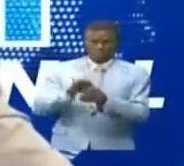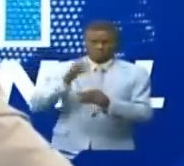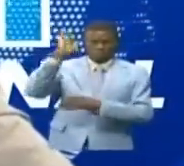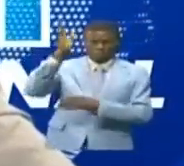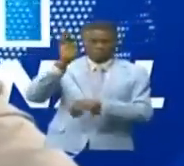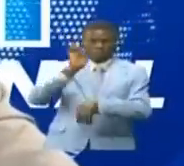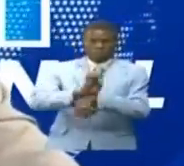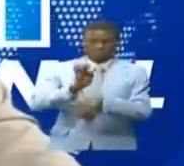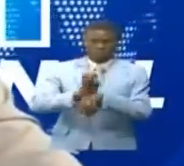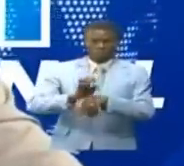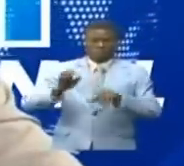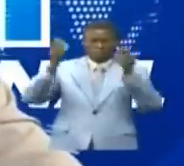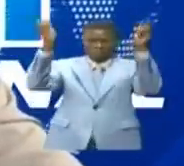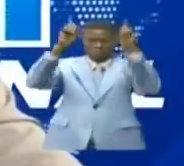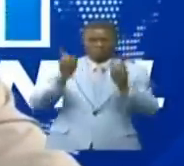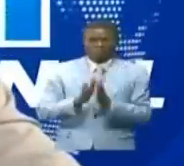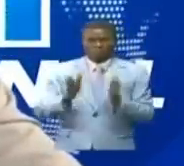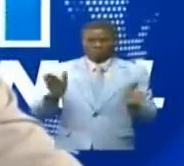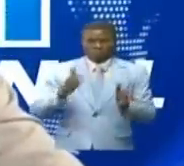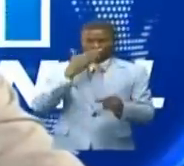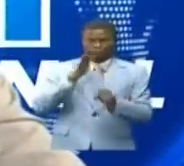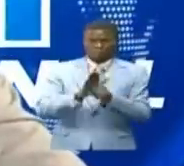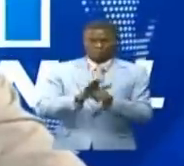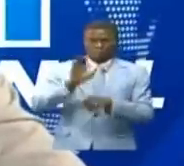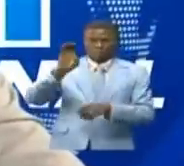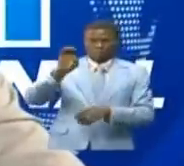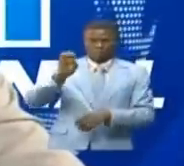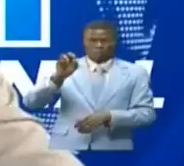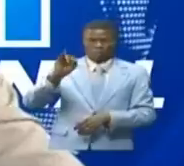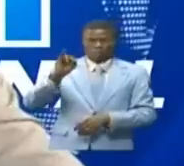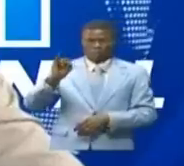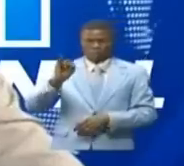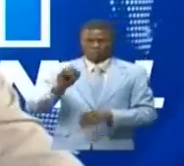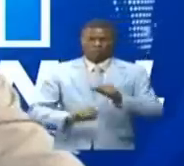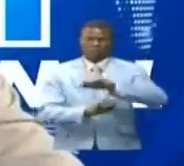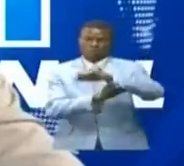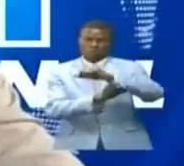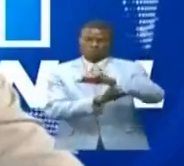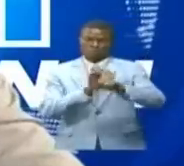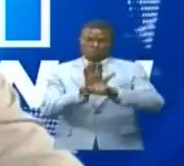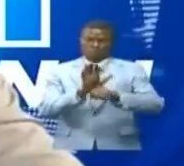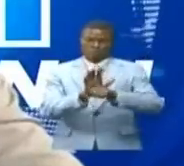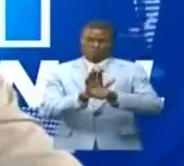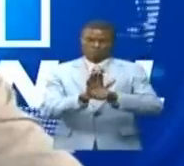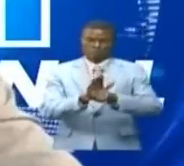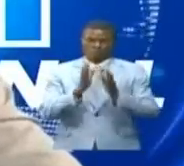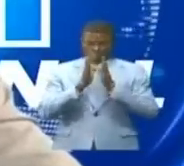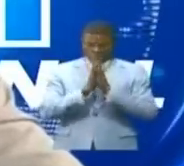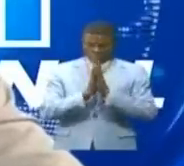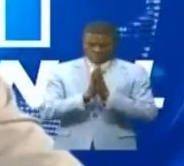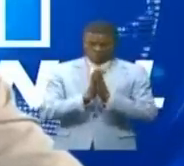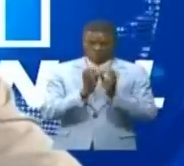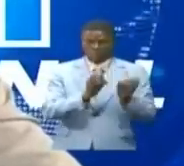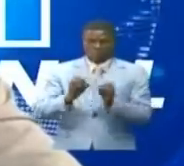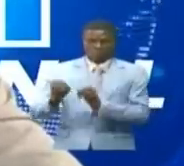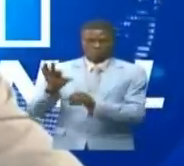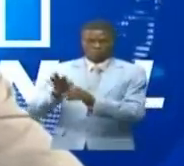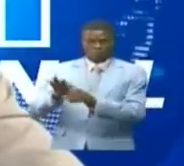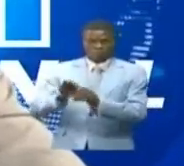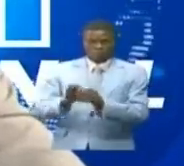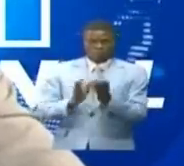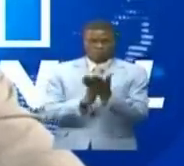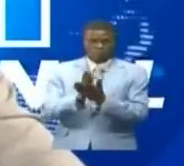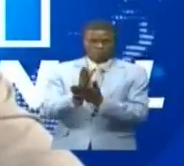des églises de toute l'Afrique rassure la CENI de son soutien dans la prière pour l'organisation des élections